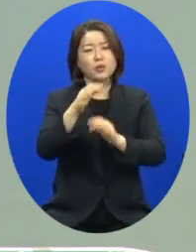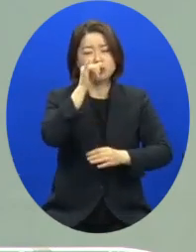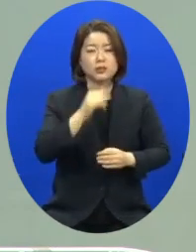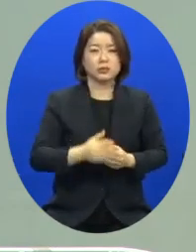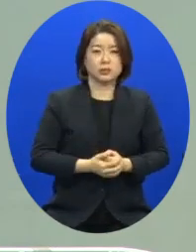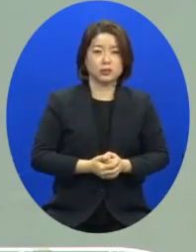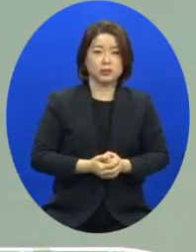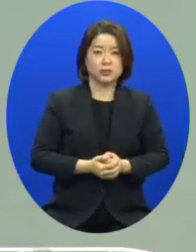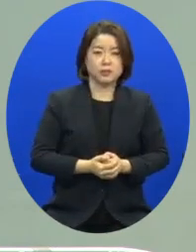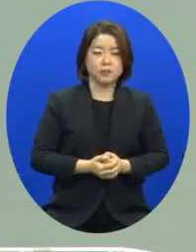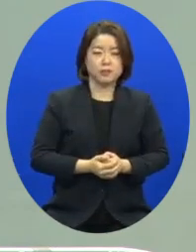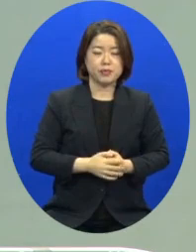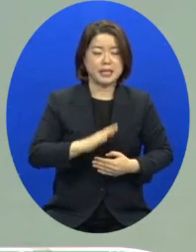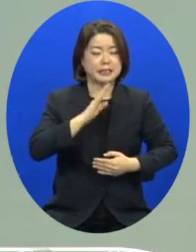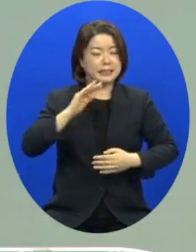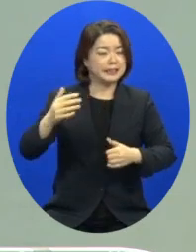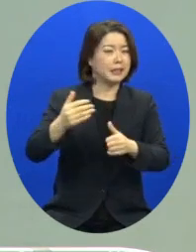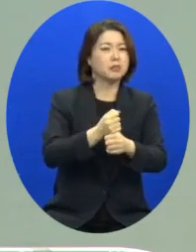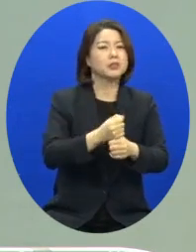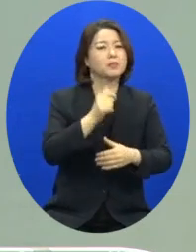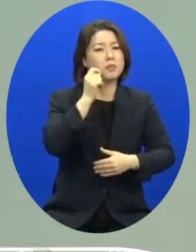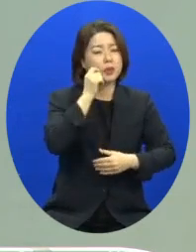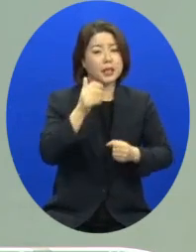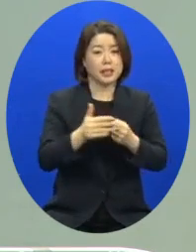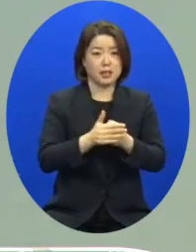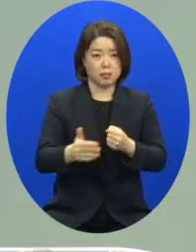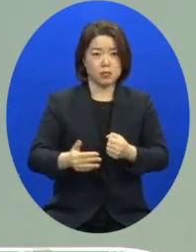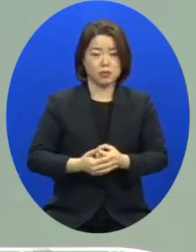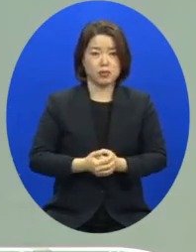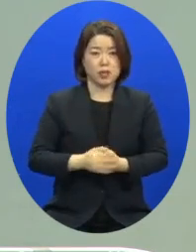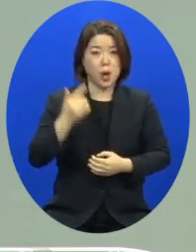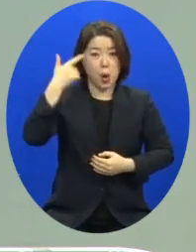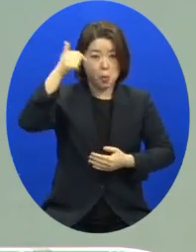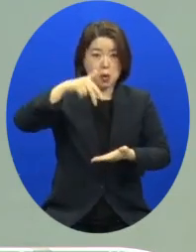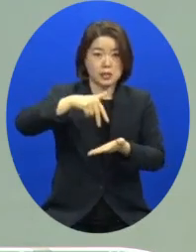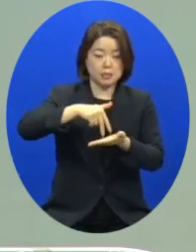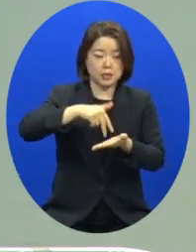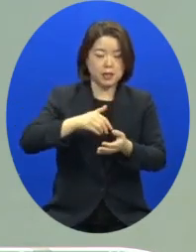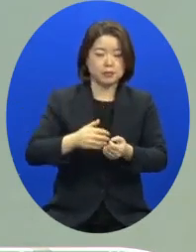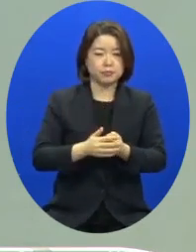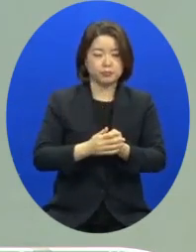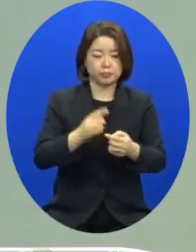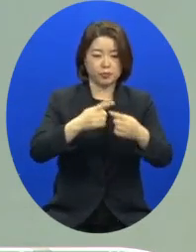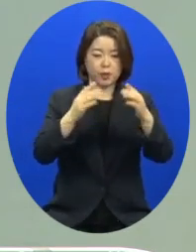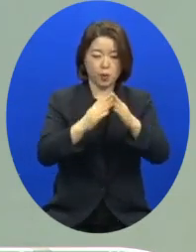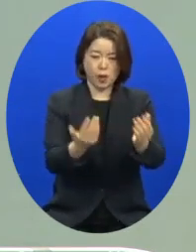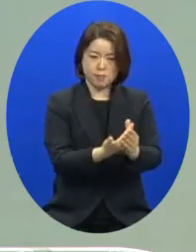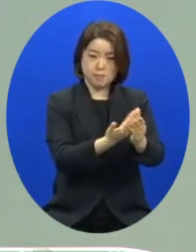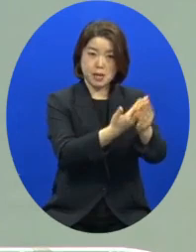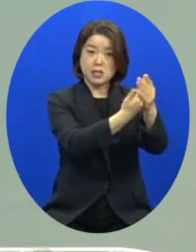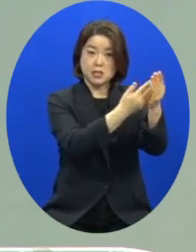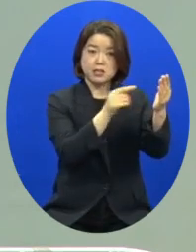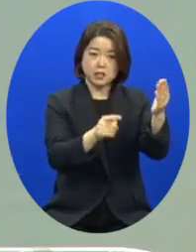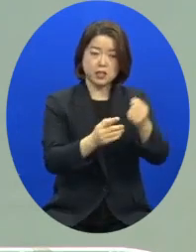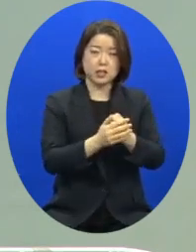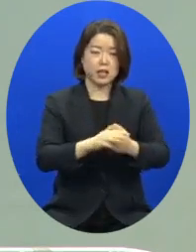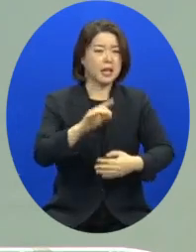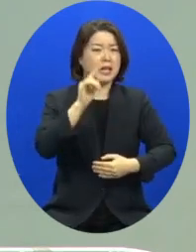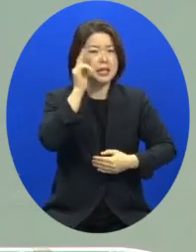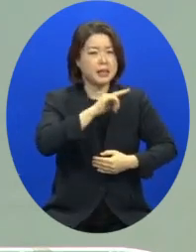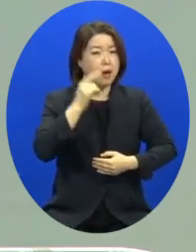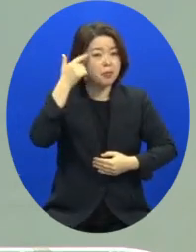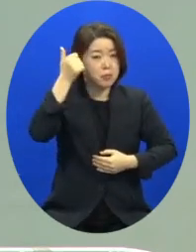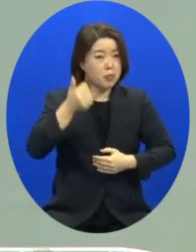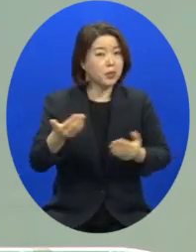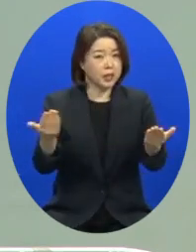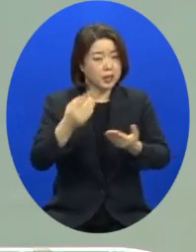진짜를 붙잡지 못했던 거죠. 목사에게 있어서 교회를 성장시키는 것이 어찌 나쁜